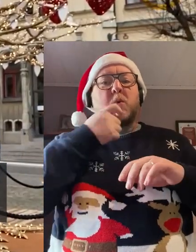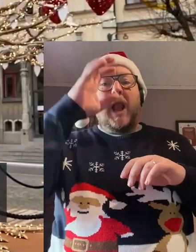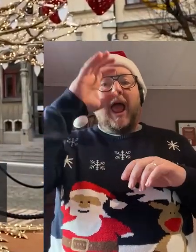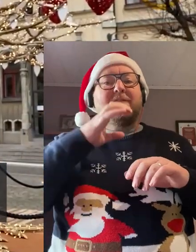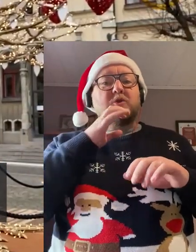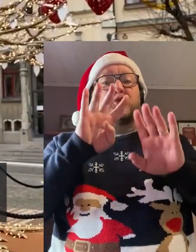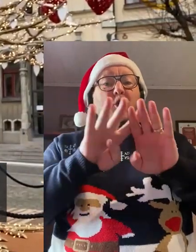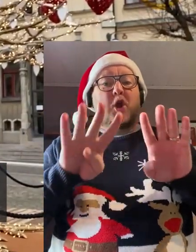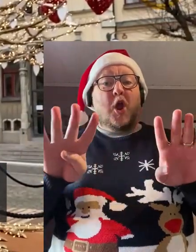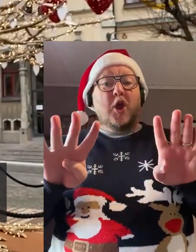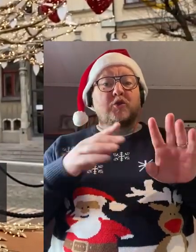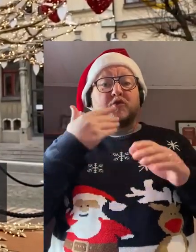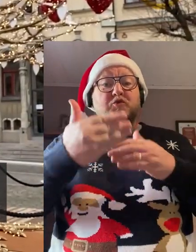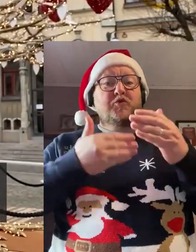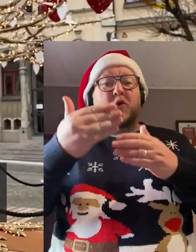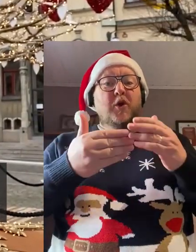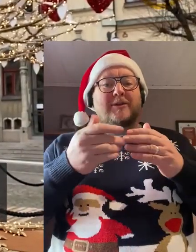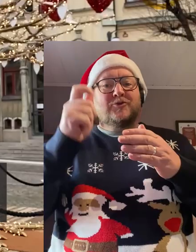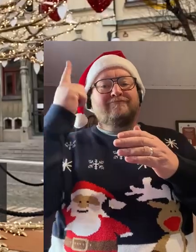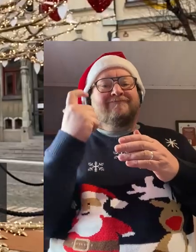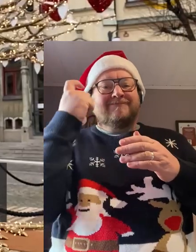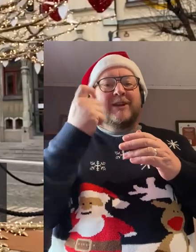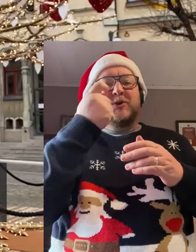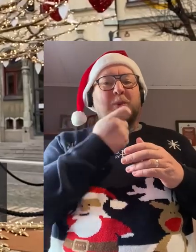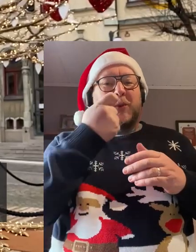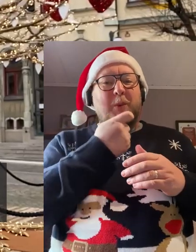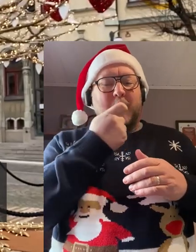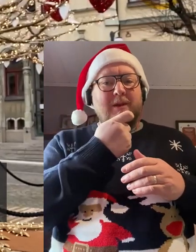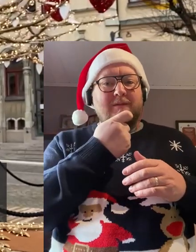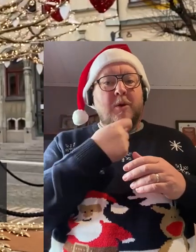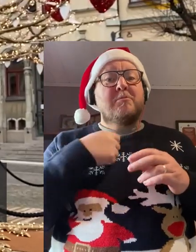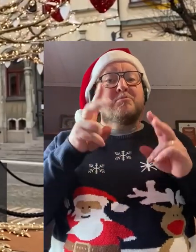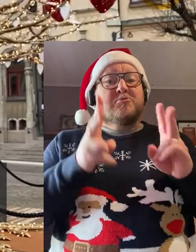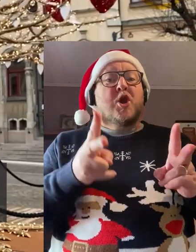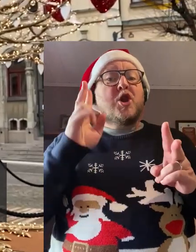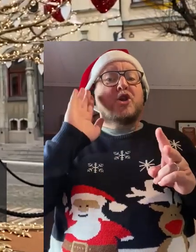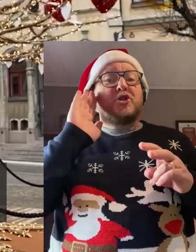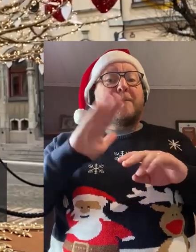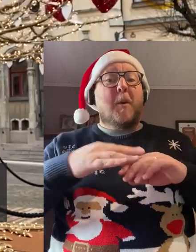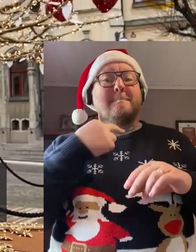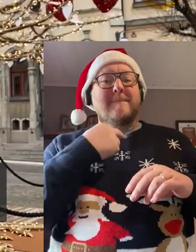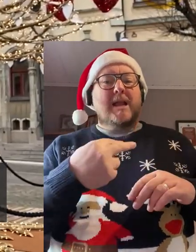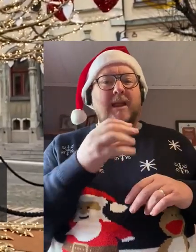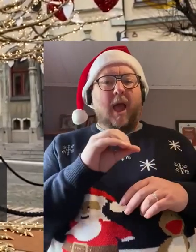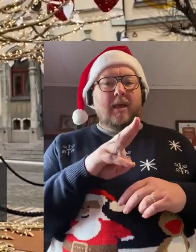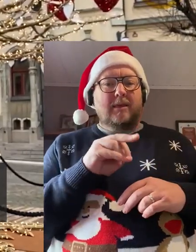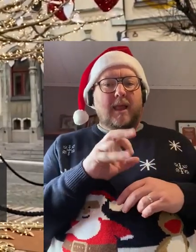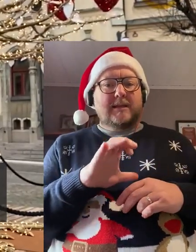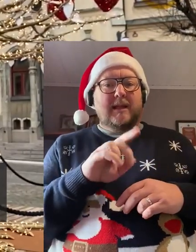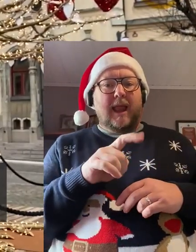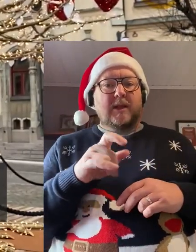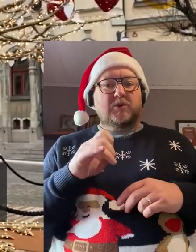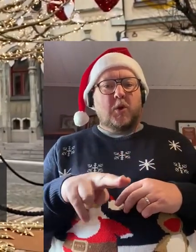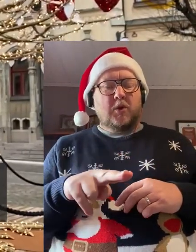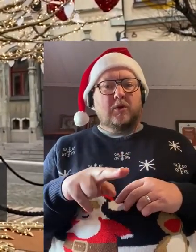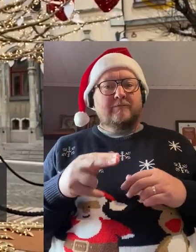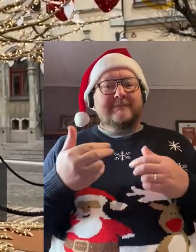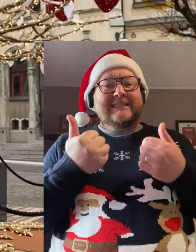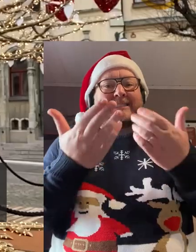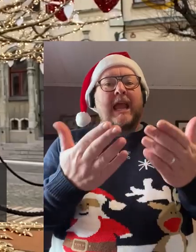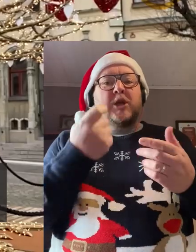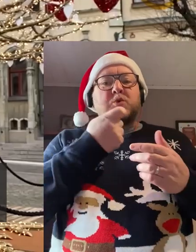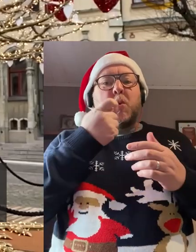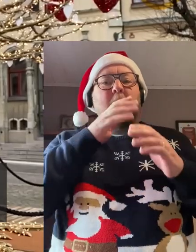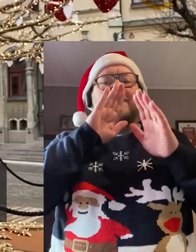när julaftonskören sjunger in julen. Vi skulle också ha lyssnat på när Anders Lennartsson lyser frid över Örebroarna för att det